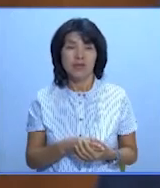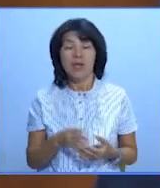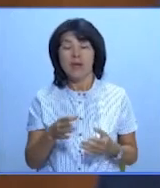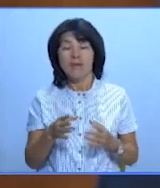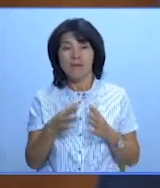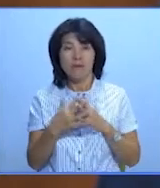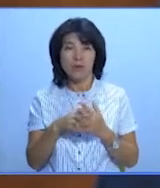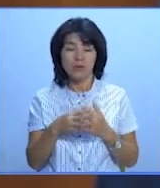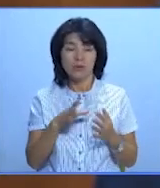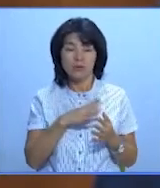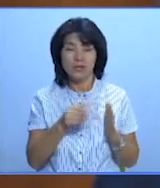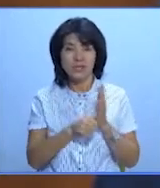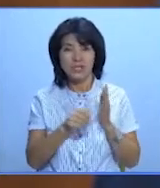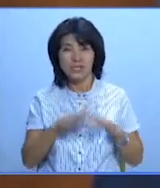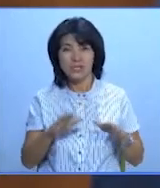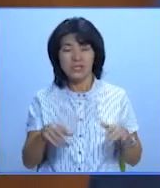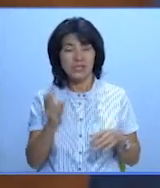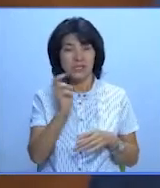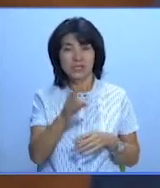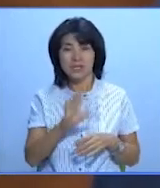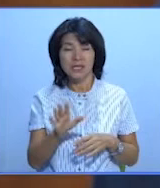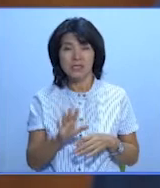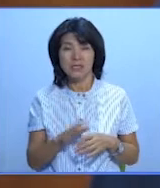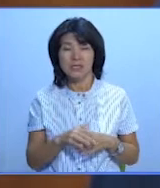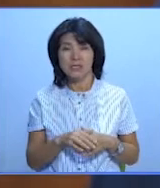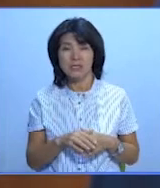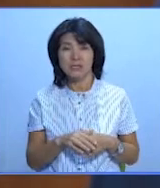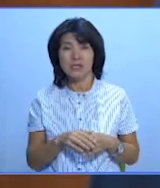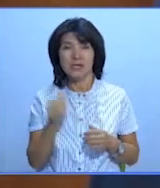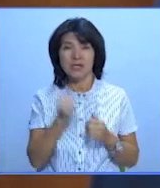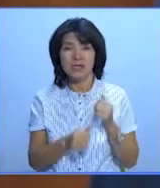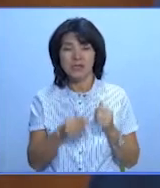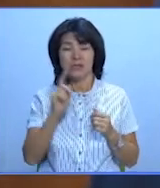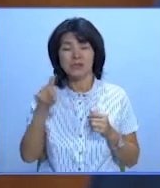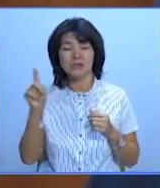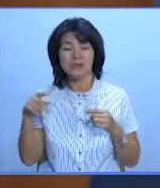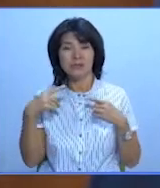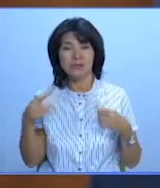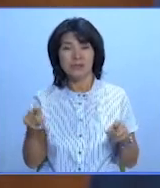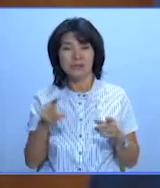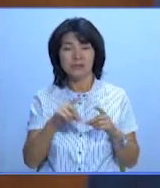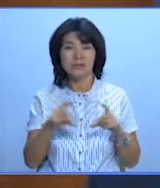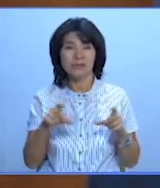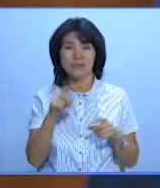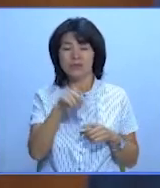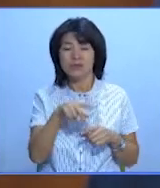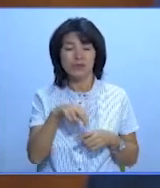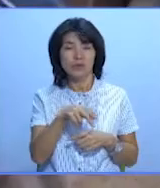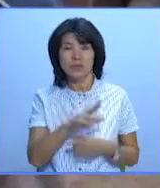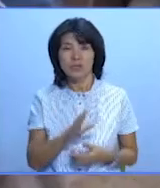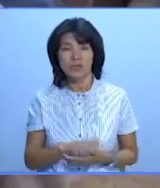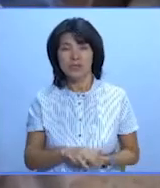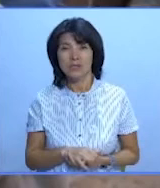шесть детей они не ходили в школу остались только проживающие в этом же селе ну каждый из них учился в других школах а в эту практически не ходили